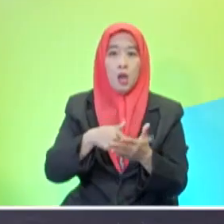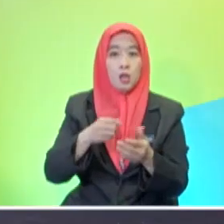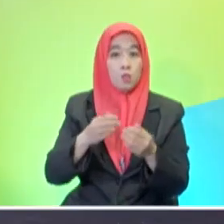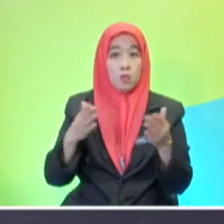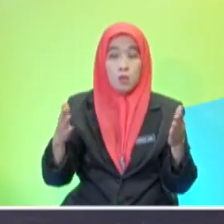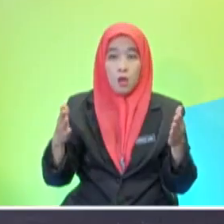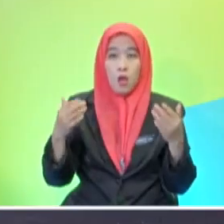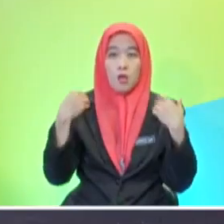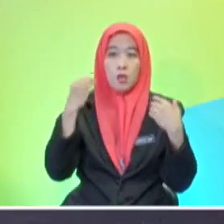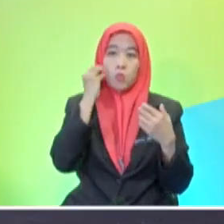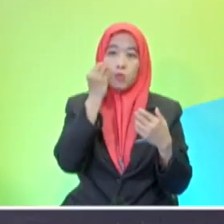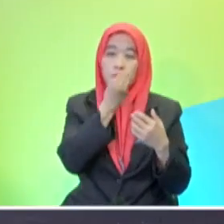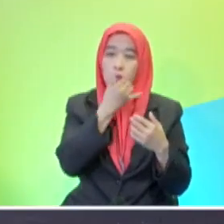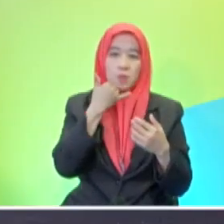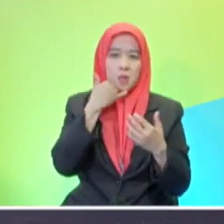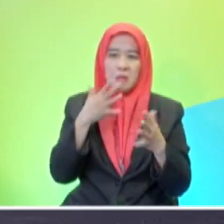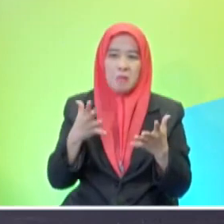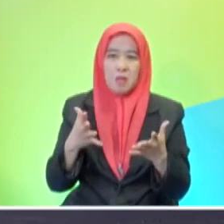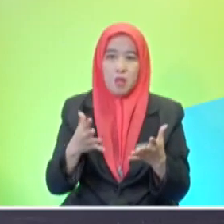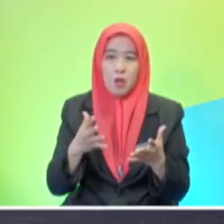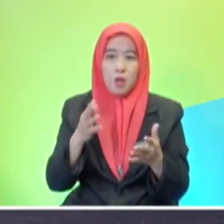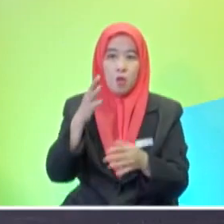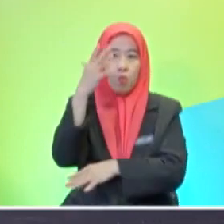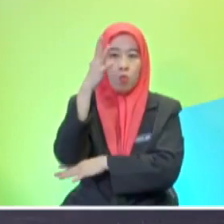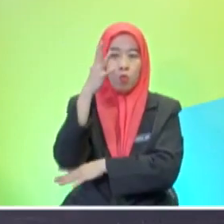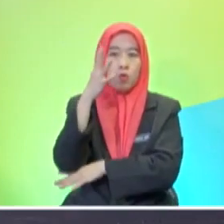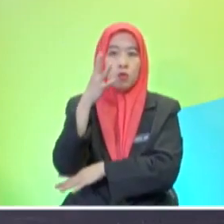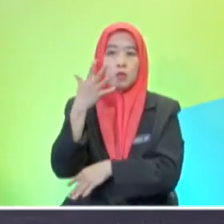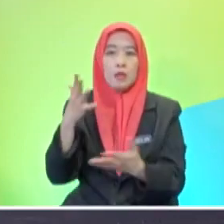bunga dan sebagainya. Syafiqah tak ada kan? Tak ada cikgu. Kejap cikgu fikir.